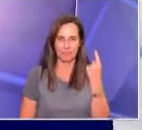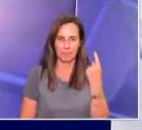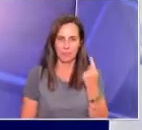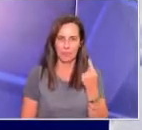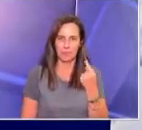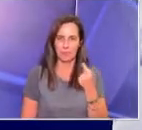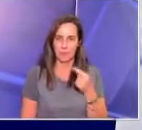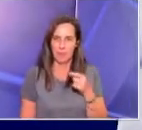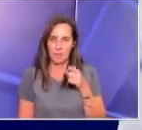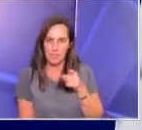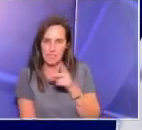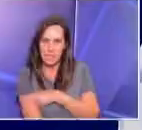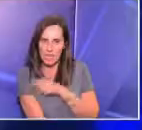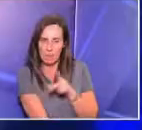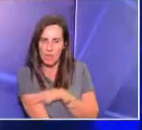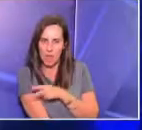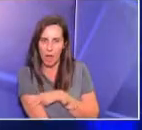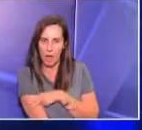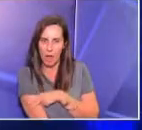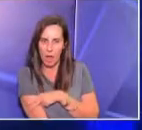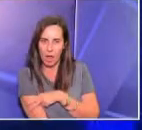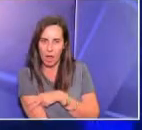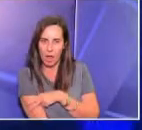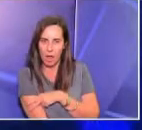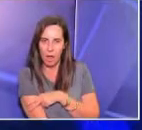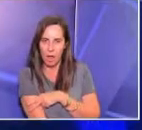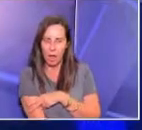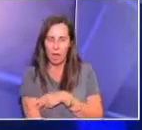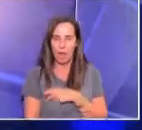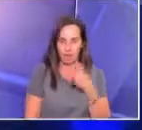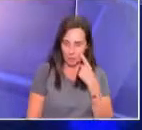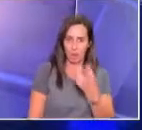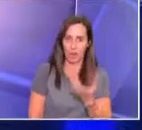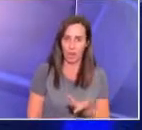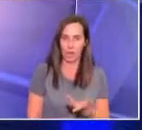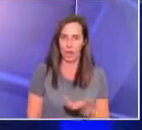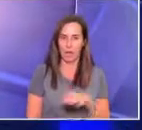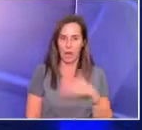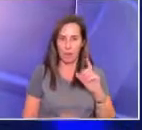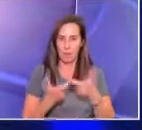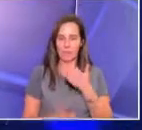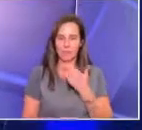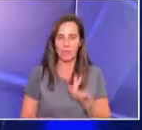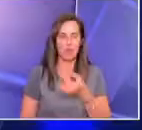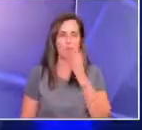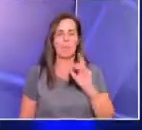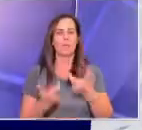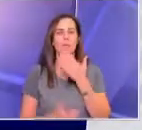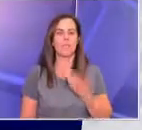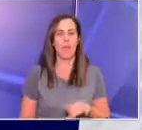זה משטרה? כן, משטרת ישראל. תוציא ותראה את זה, ואחרי המעצר של זינגר שאלו, למה עצרו